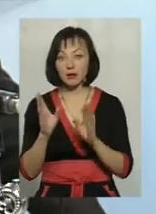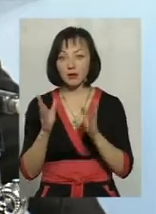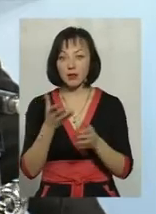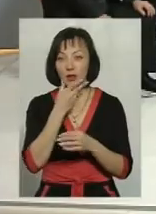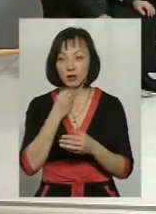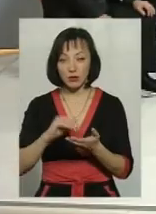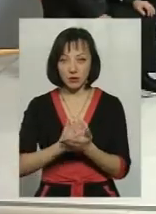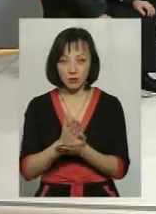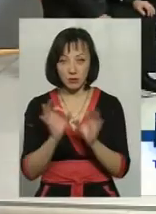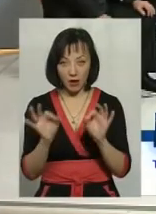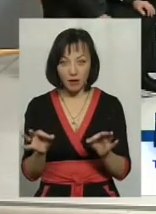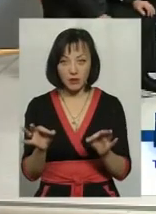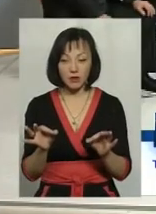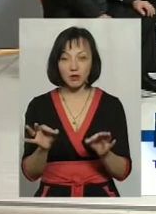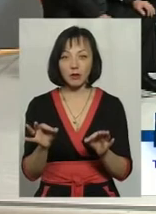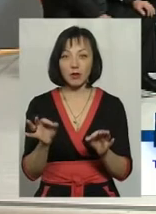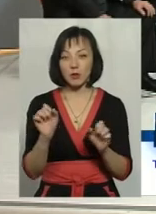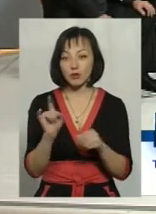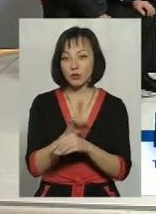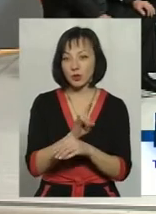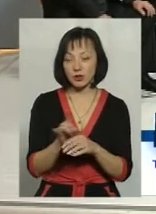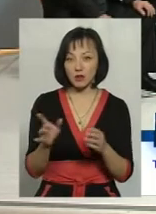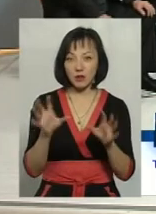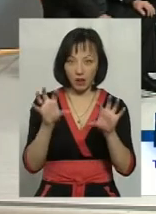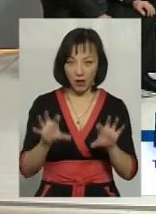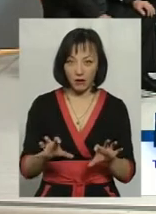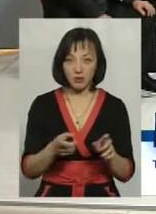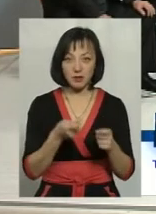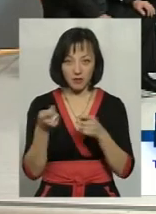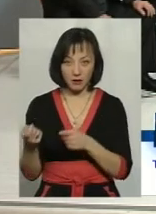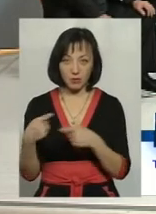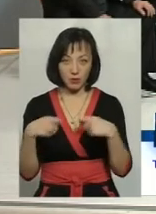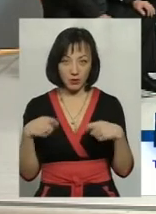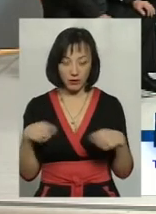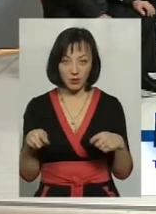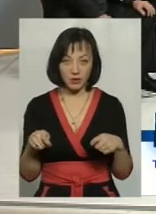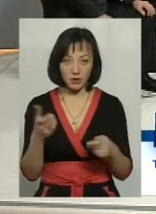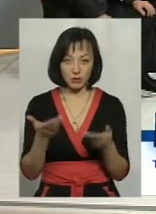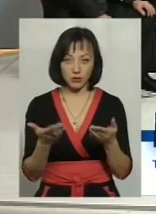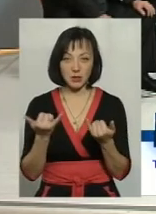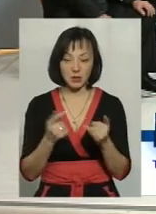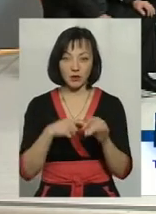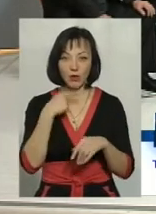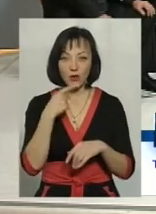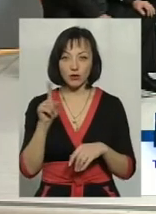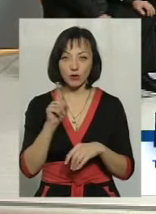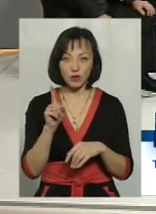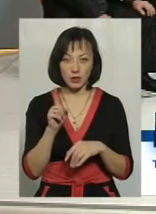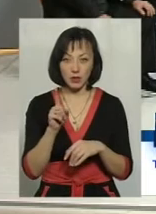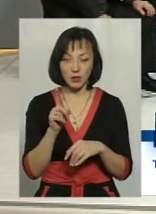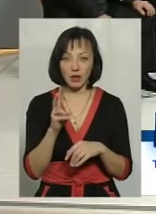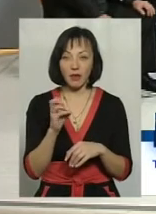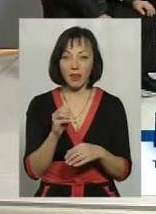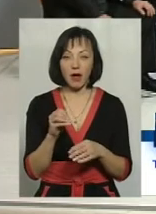гарної якості, правильно? Який сурогат може бути і легально завезений, і продаватись, якщо ми зараз говоримо, що